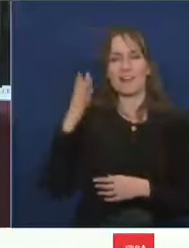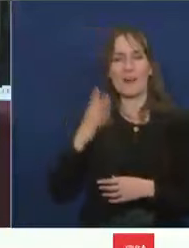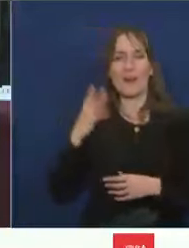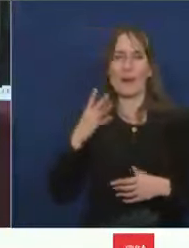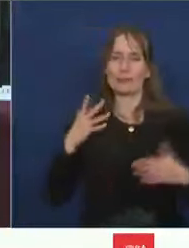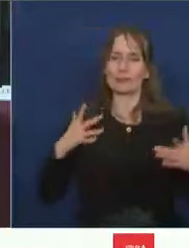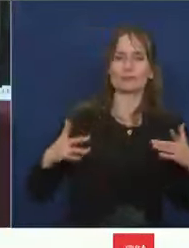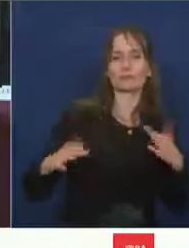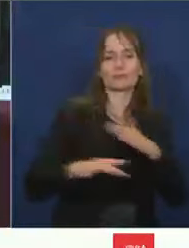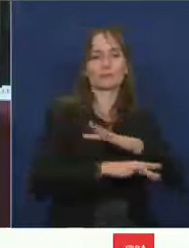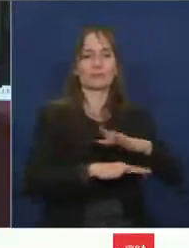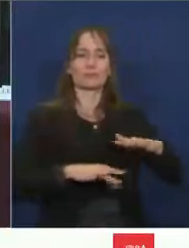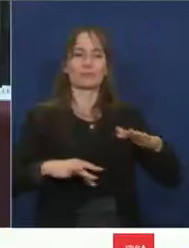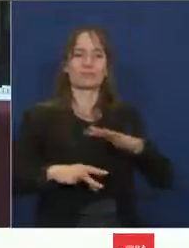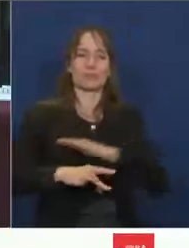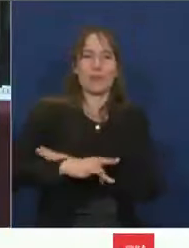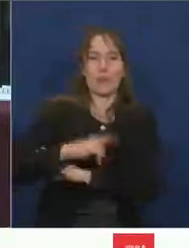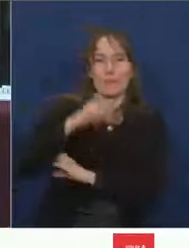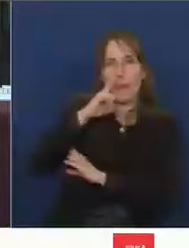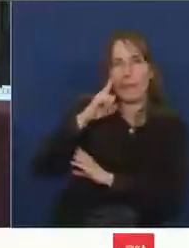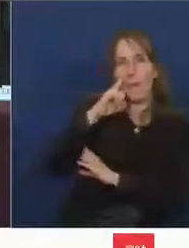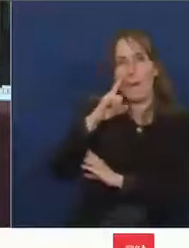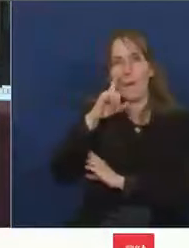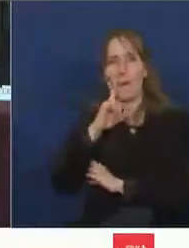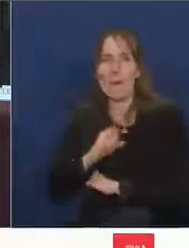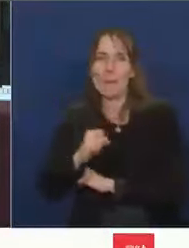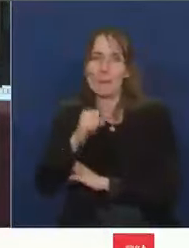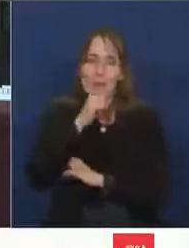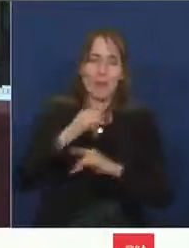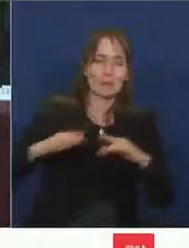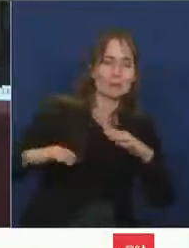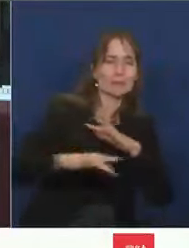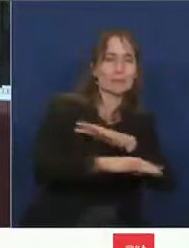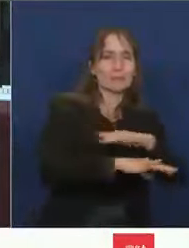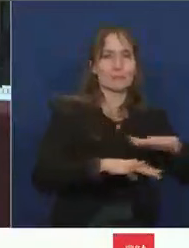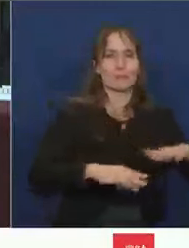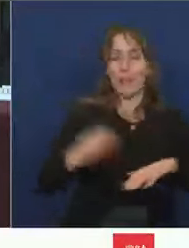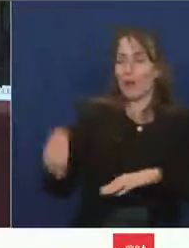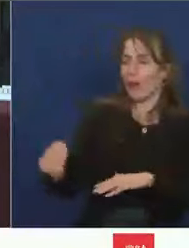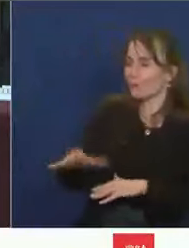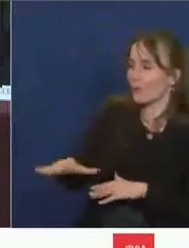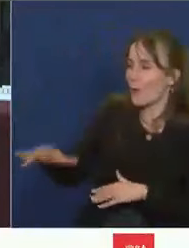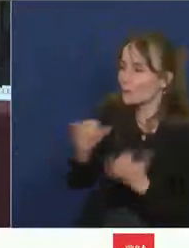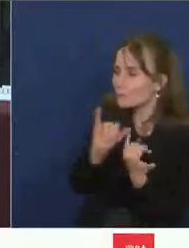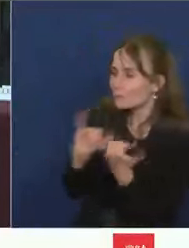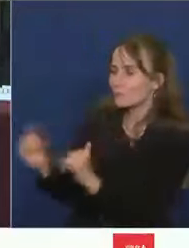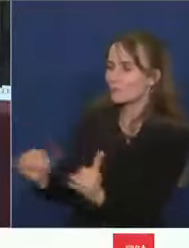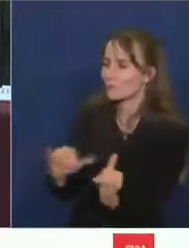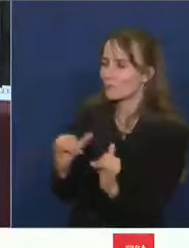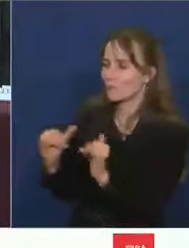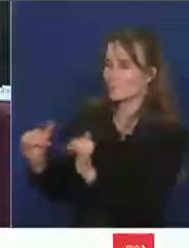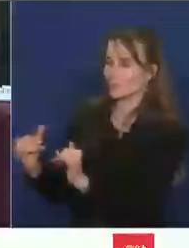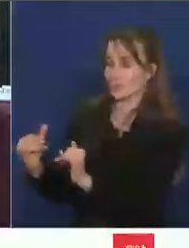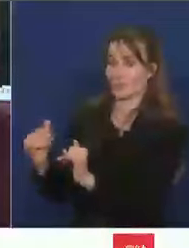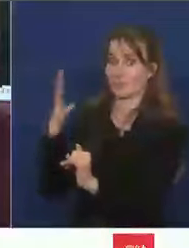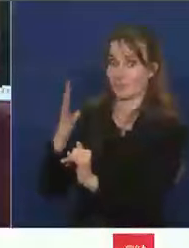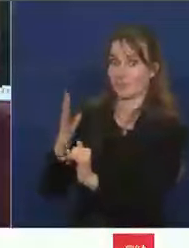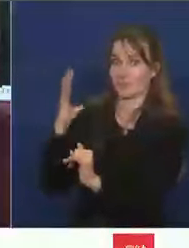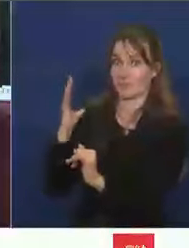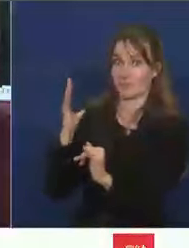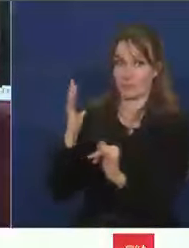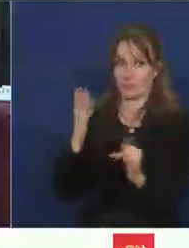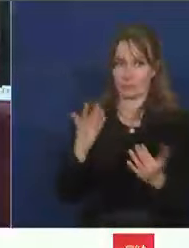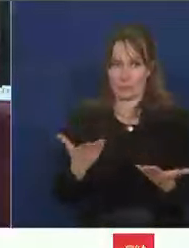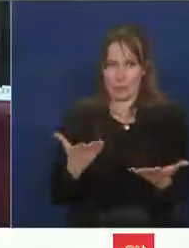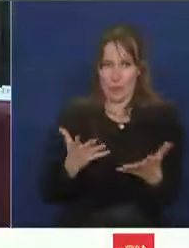ce monopole, conversaient joyeusement pendant que les enfants jouaient ensemble, est aujourd'hui devenu un désert dépourvu